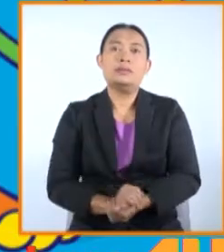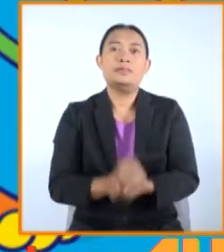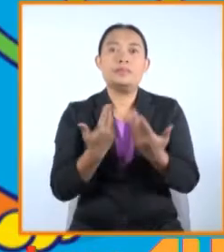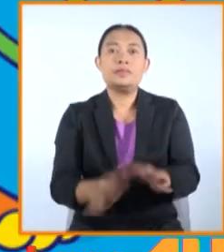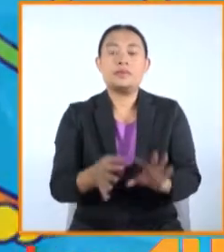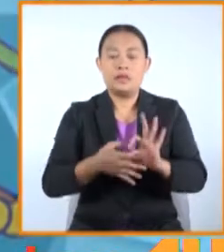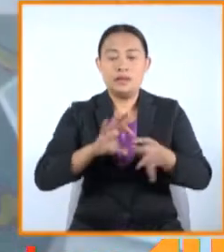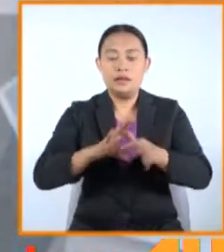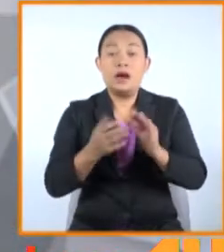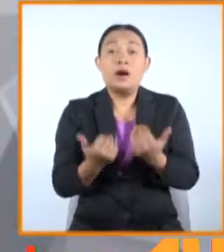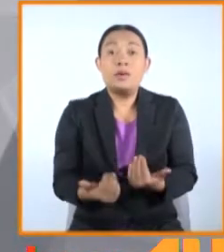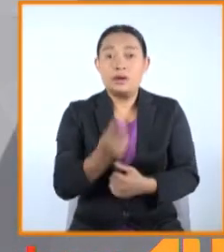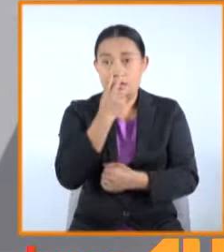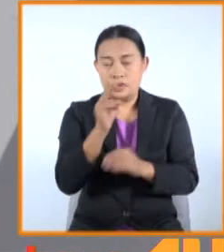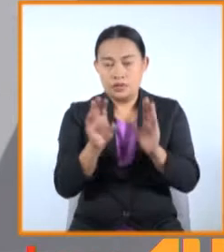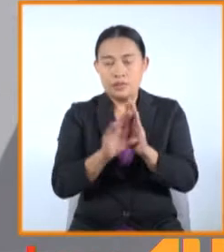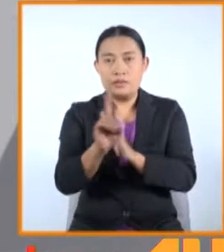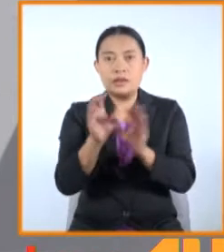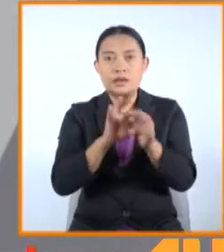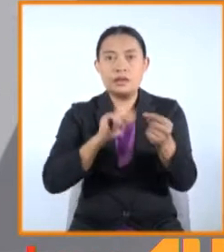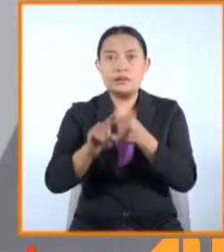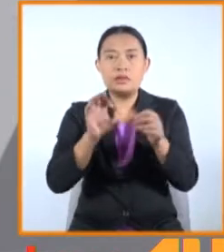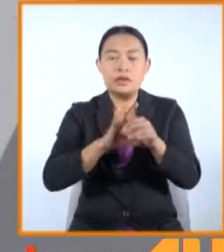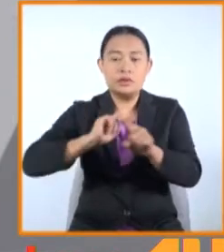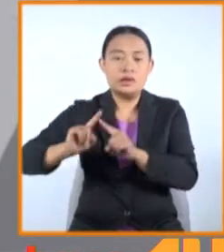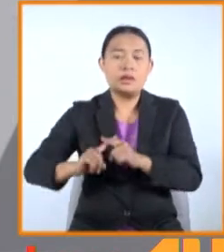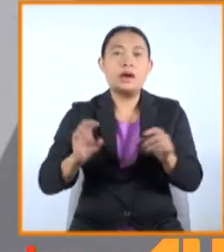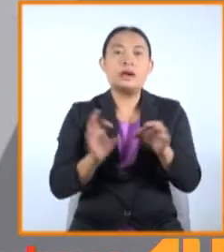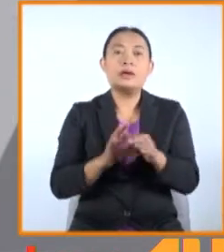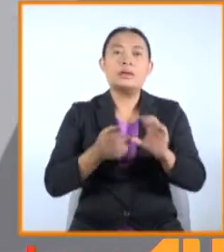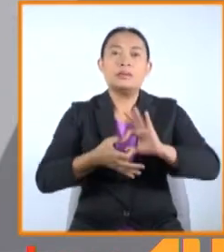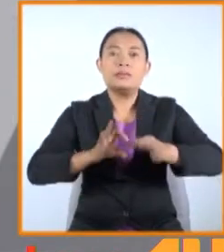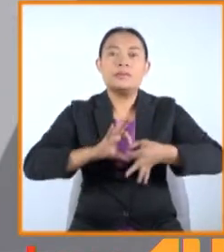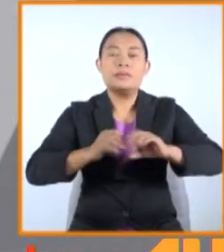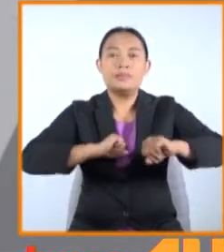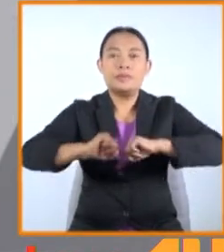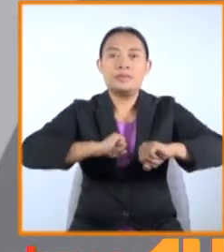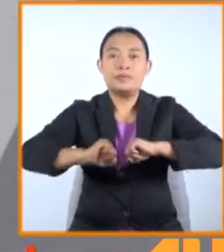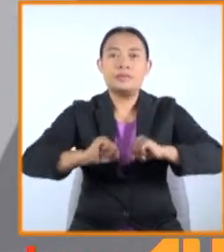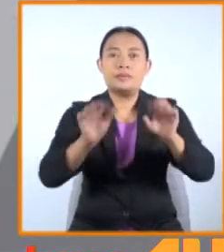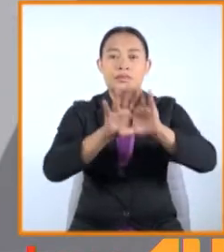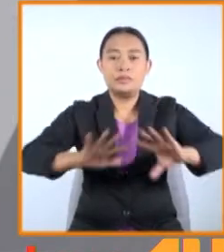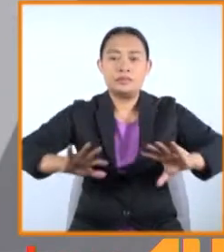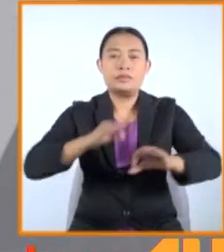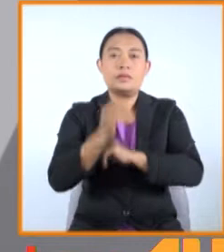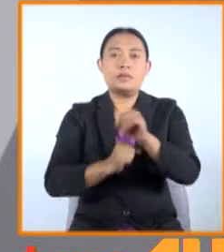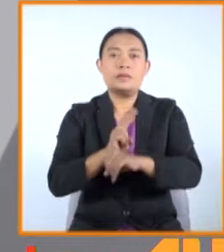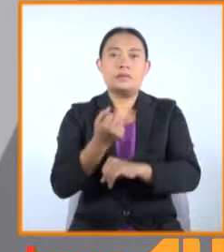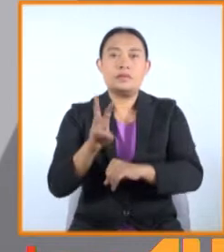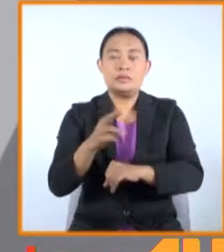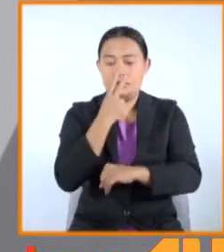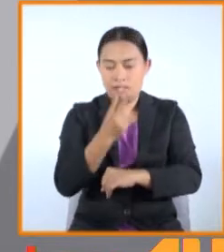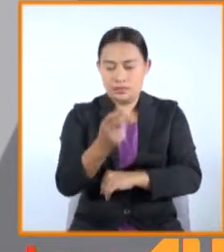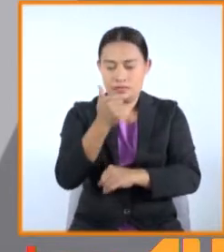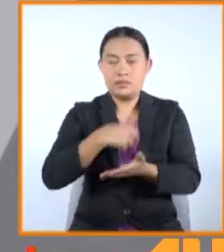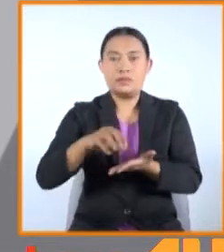ปิดท้ายกีฬาของเราในวันนี้นะครับจะพาไปดูภาพบรรยากาศพร้อมกับสีสันนะครับสำหรับศึกกีฬาเยาวชนนะครับอาเซียนสกูลเกม2016นะครับติดตามได้